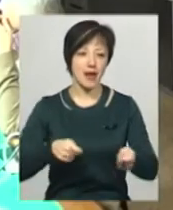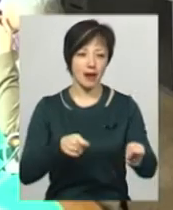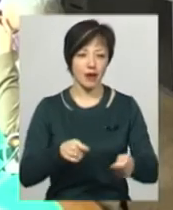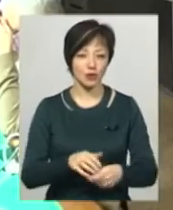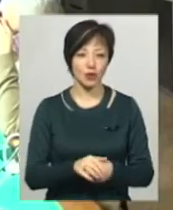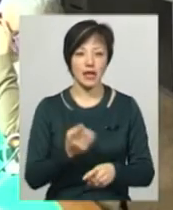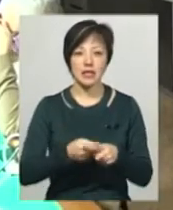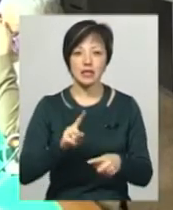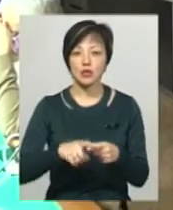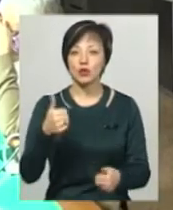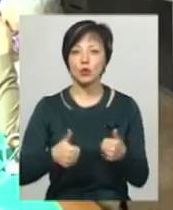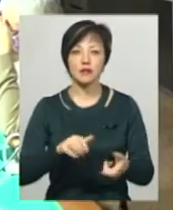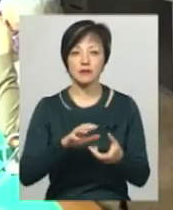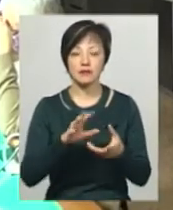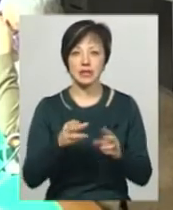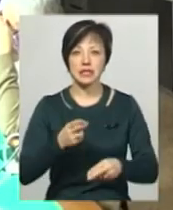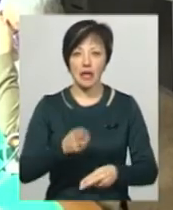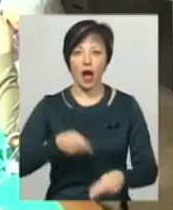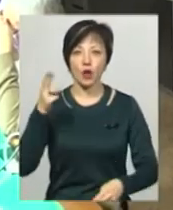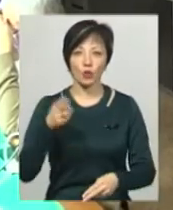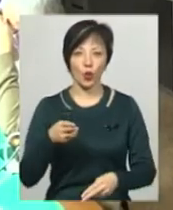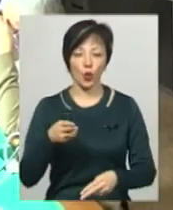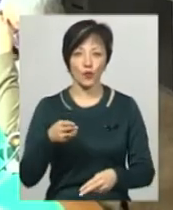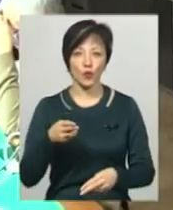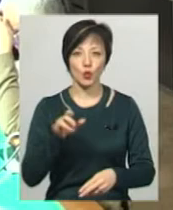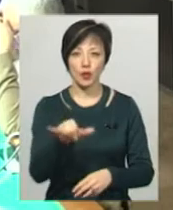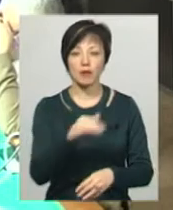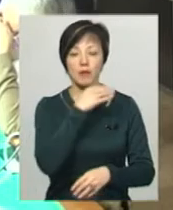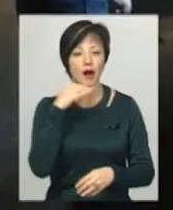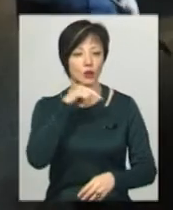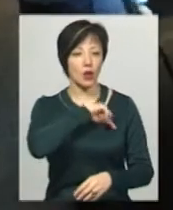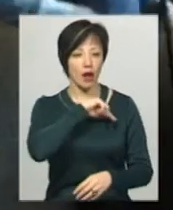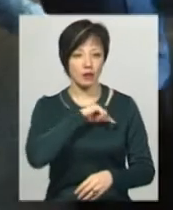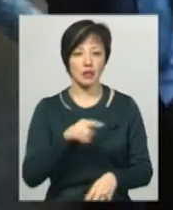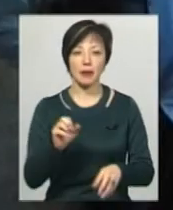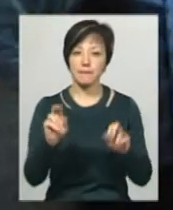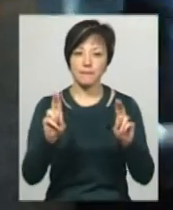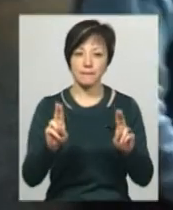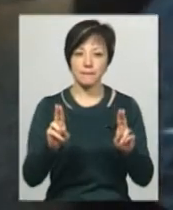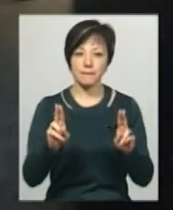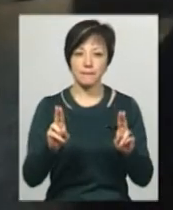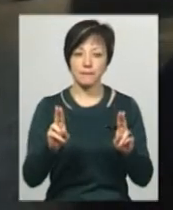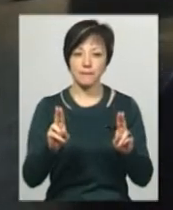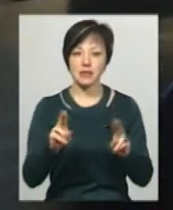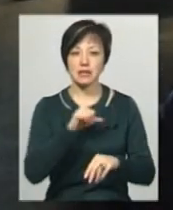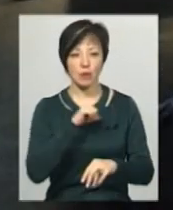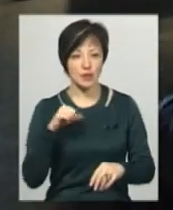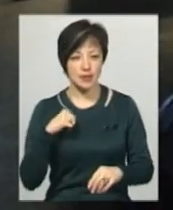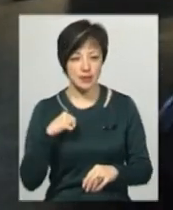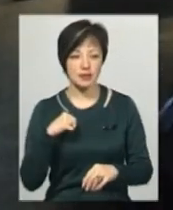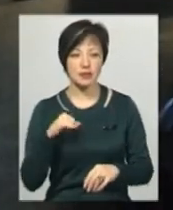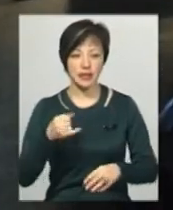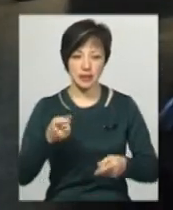Оці турніри загартовують у них багато якостей, і правила така якось самостійність.